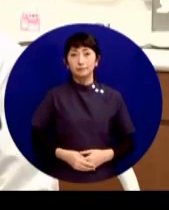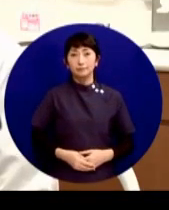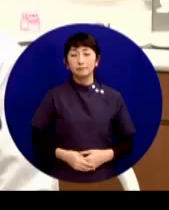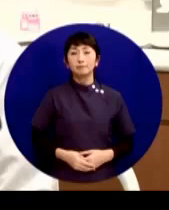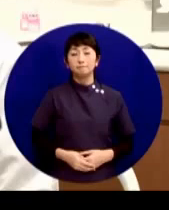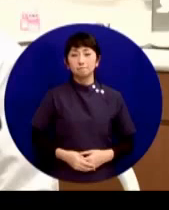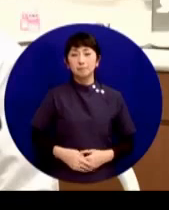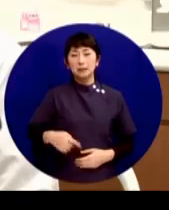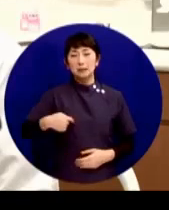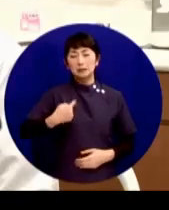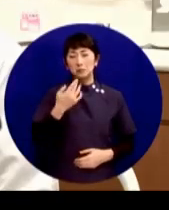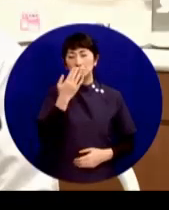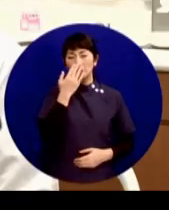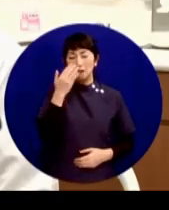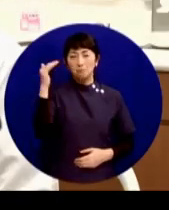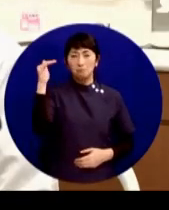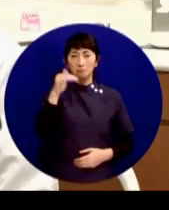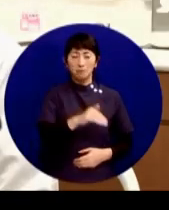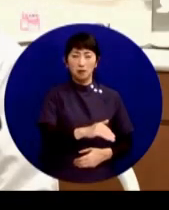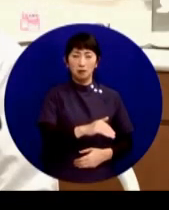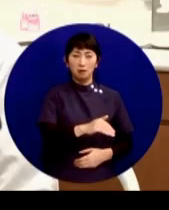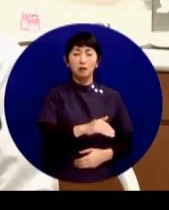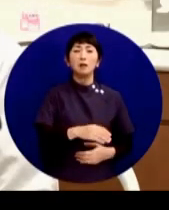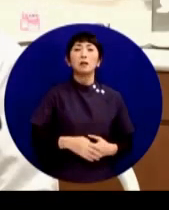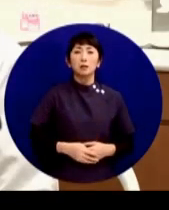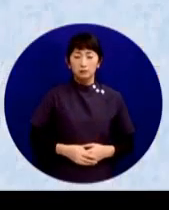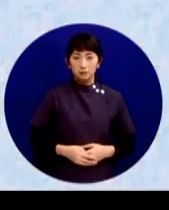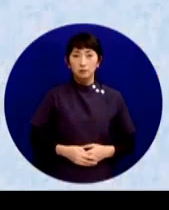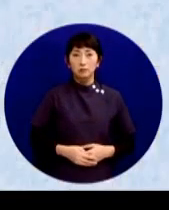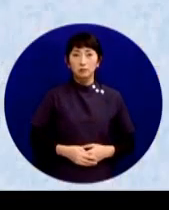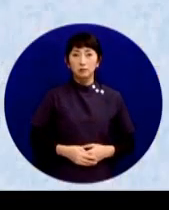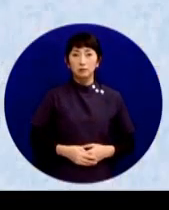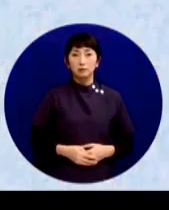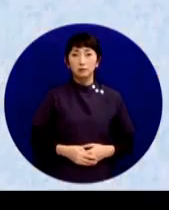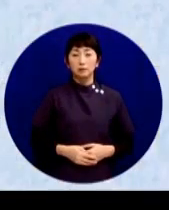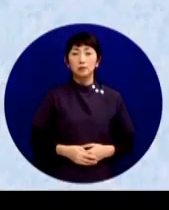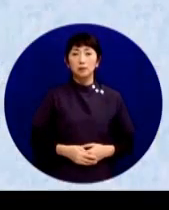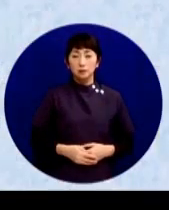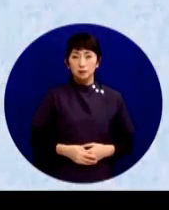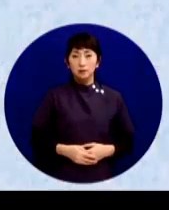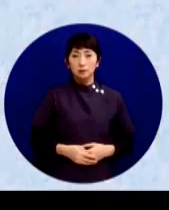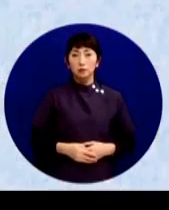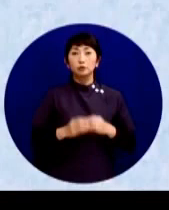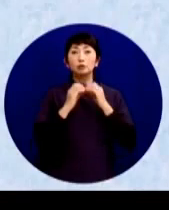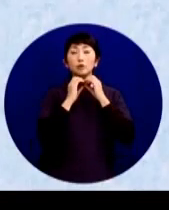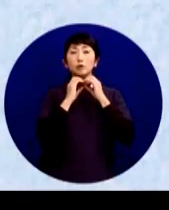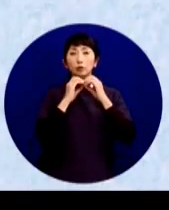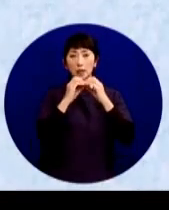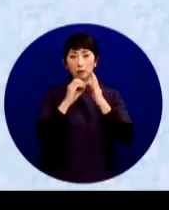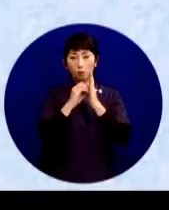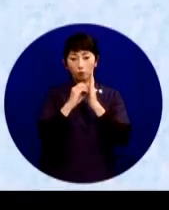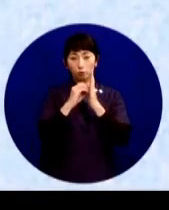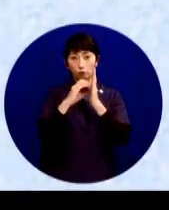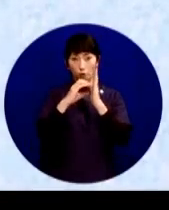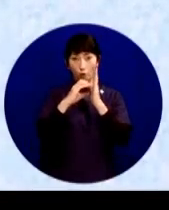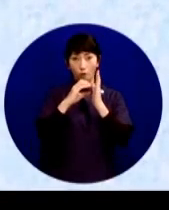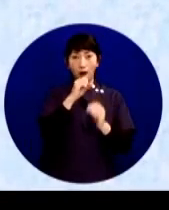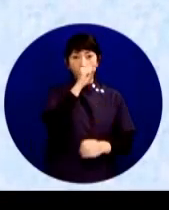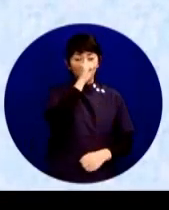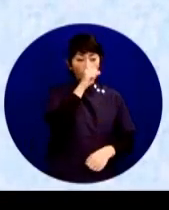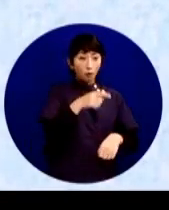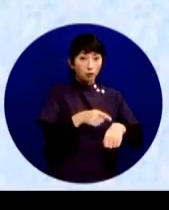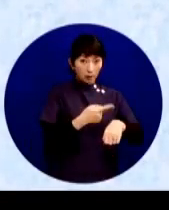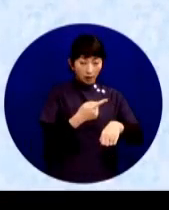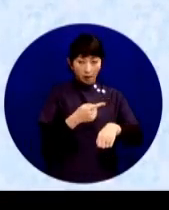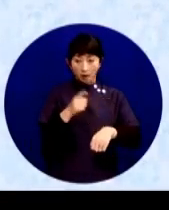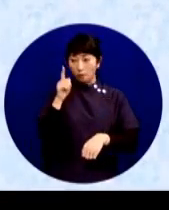かなり進行しない限り症状はありません。甲状腺の腫瘍は良性と悪性、悪